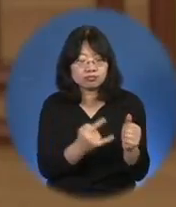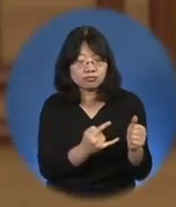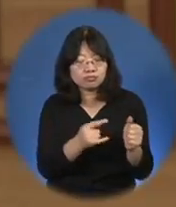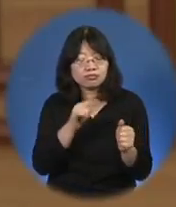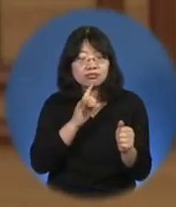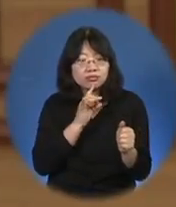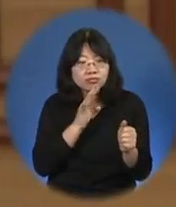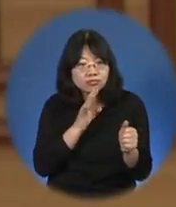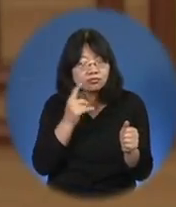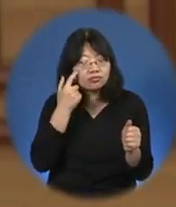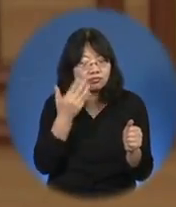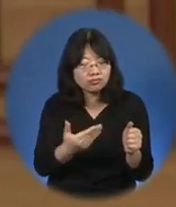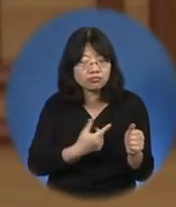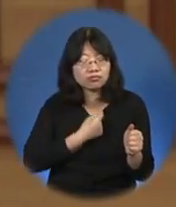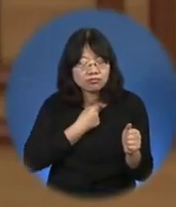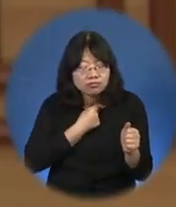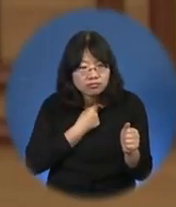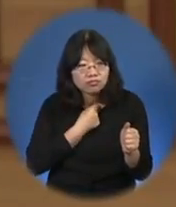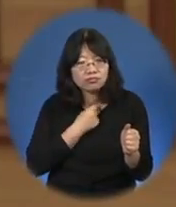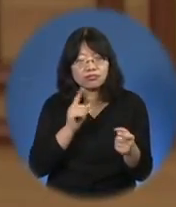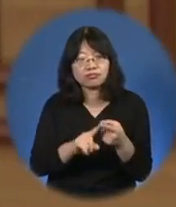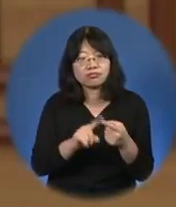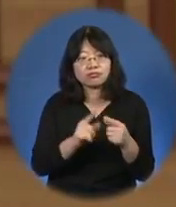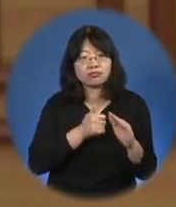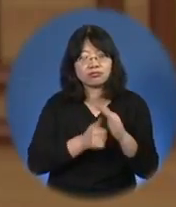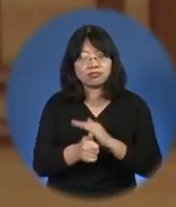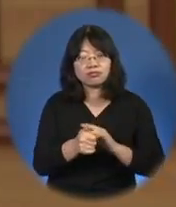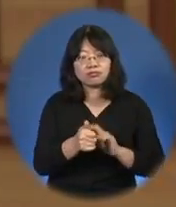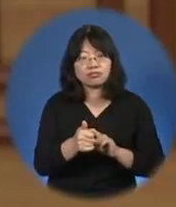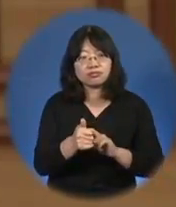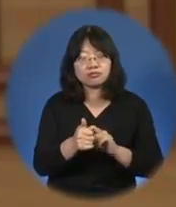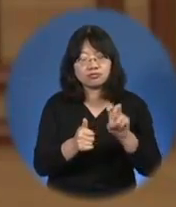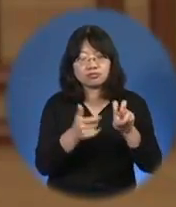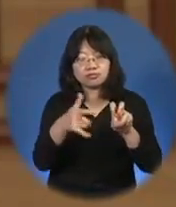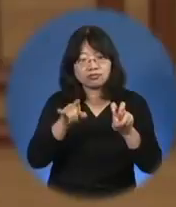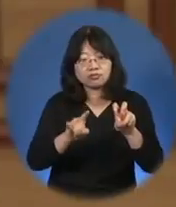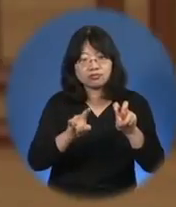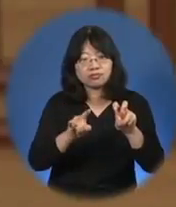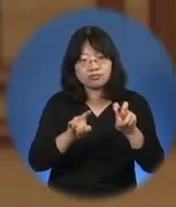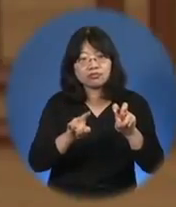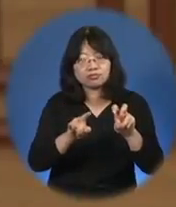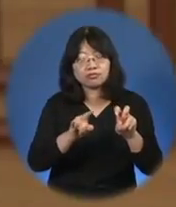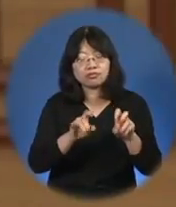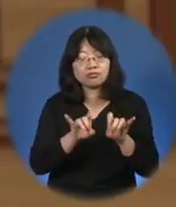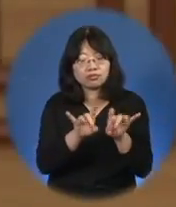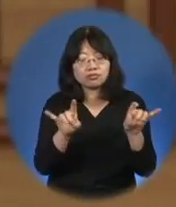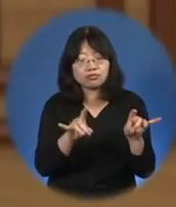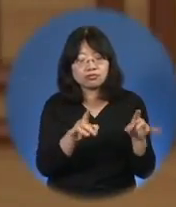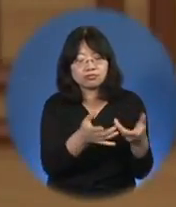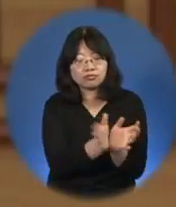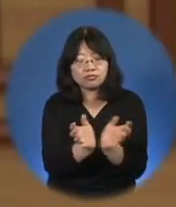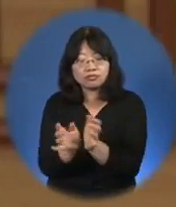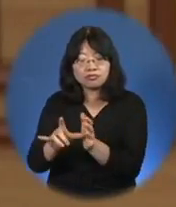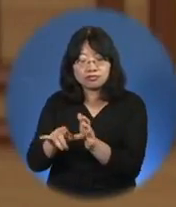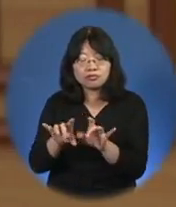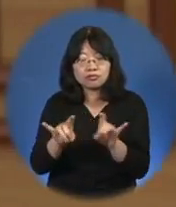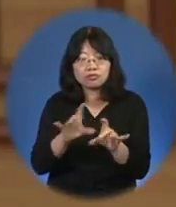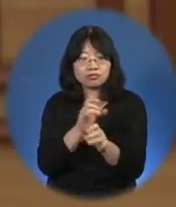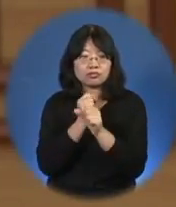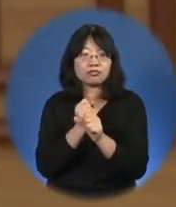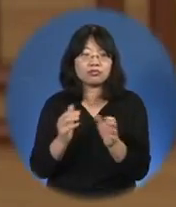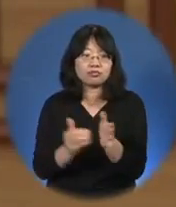꼭 이것만은 질문하고 싶다라고 하는 것을 대표적으로 20개씩을 매 세션마다 추렸습니다. 네.